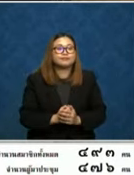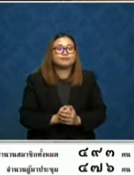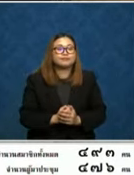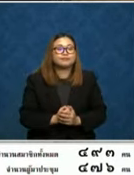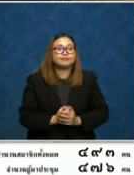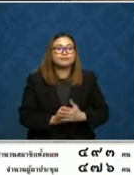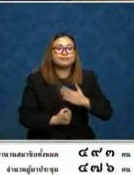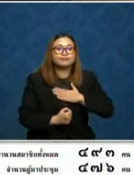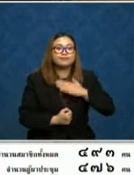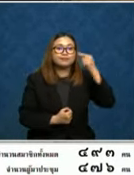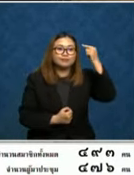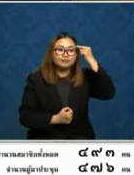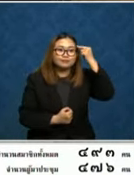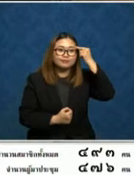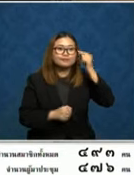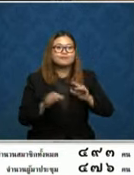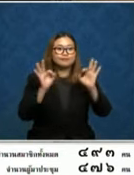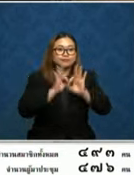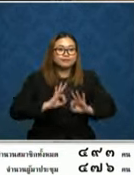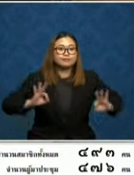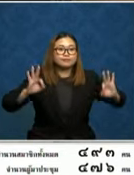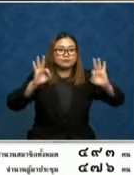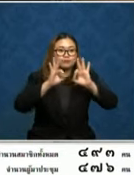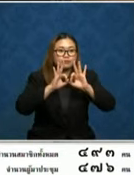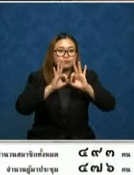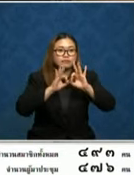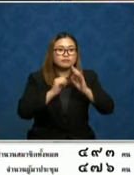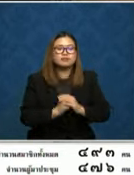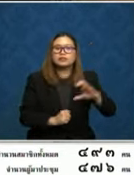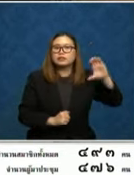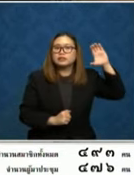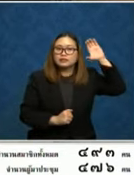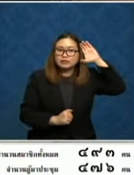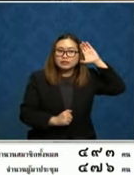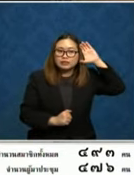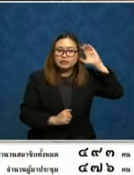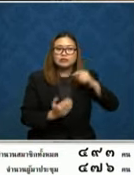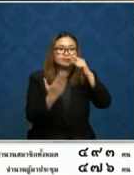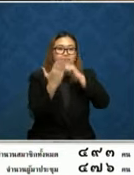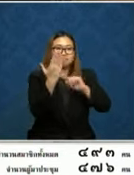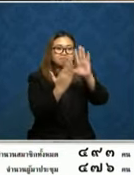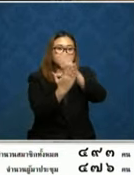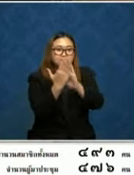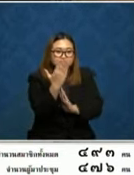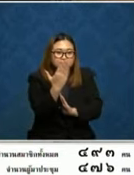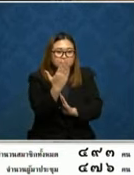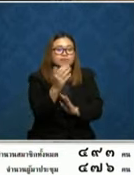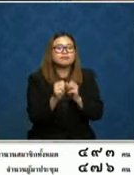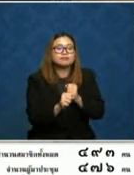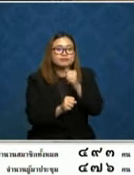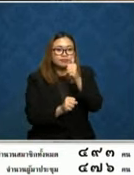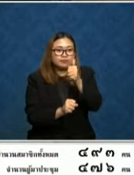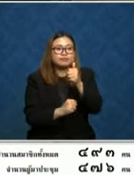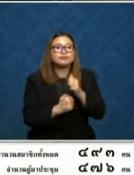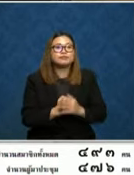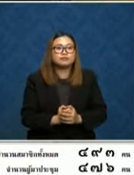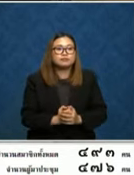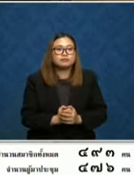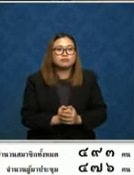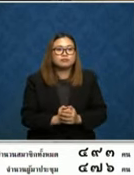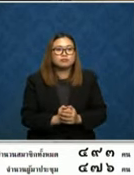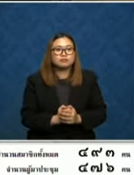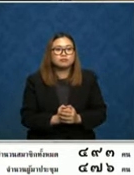ผมคิดว่าตรงนี้เป็นสิ่งที่สำคัญมากสำหรับการสร้างความเชื่อมั่นของประเทศไทยโดยที่ไม่ต้อง